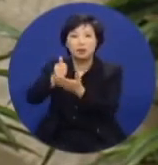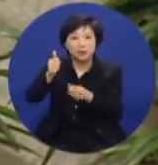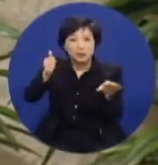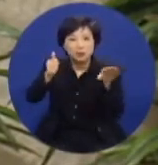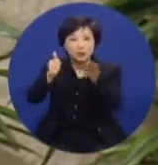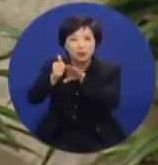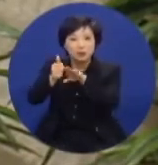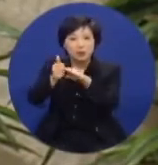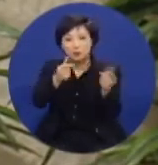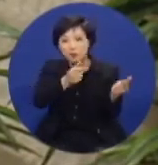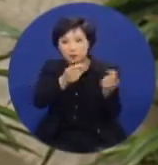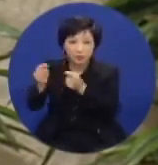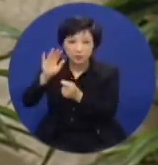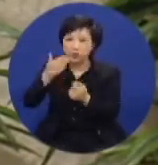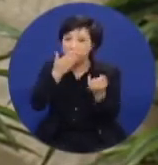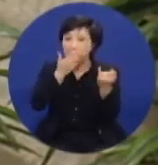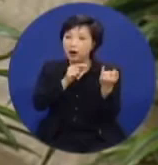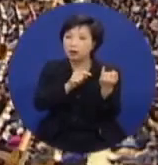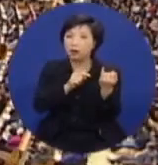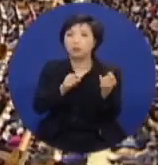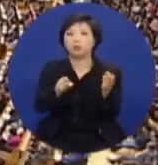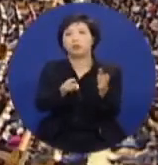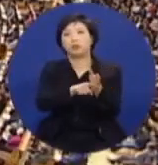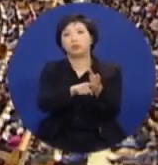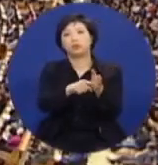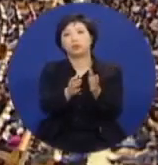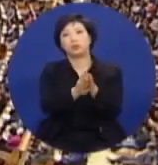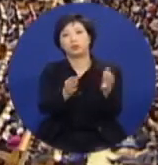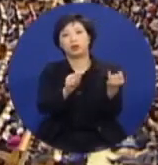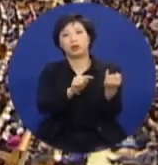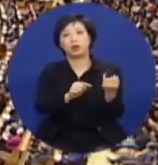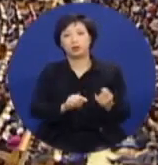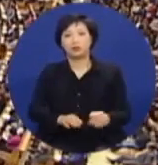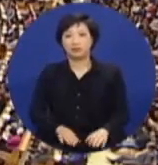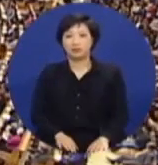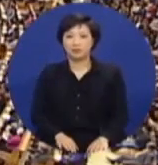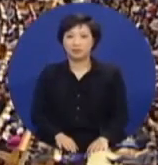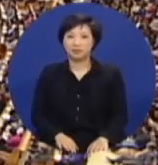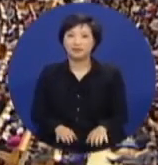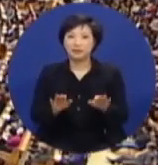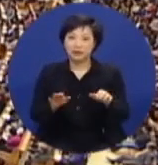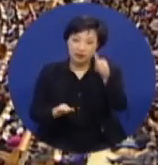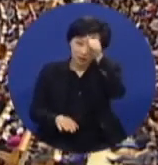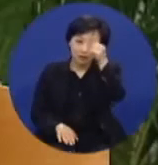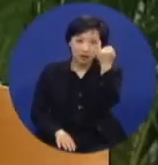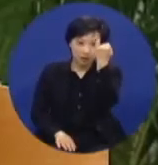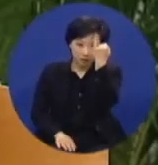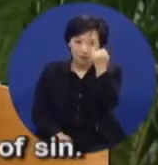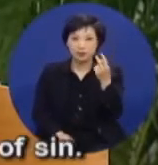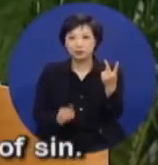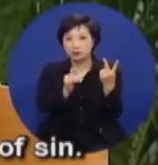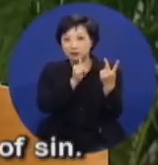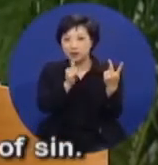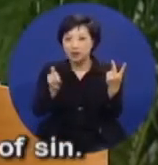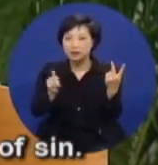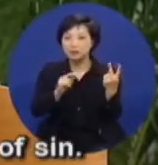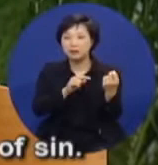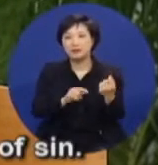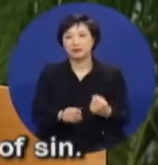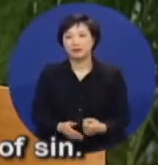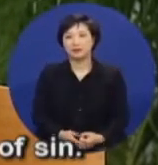키 크게 미 2 죽음으로 그래서 아담과 하와가 하와는